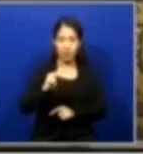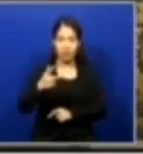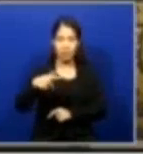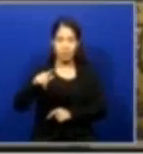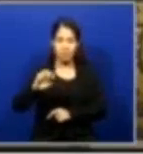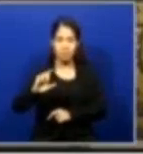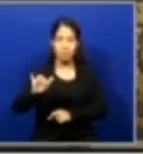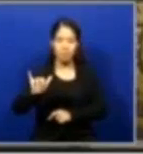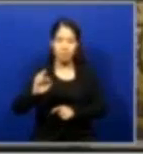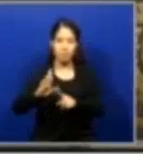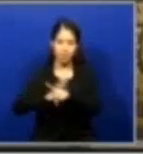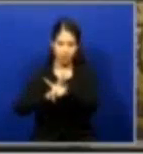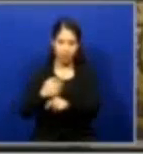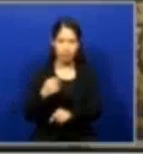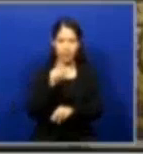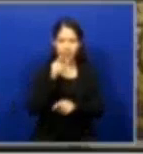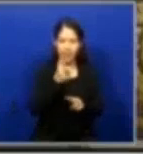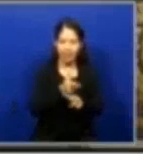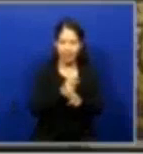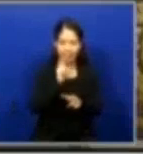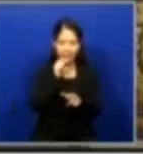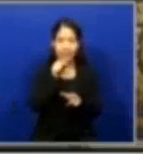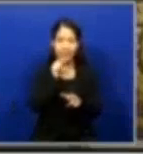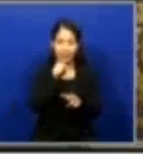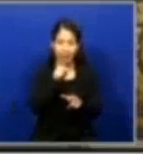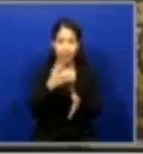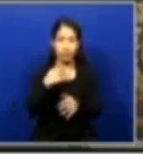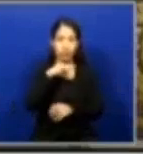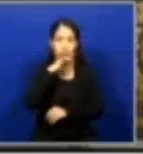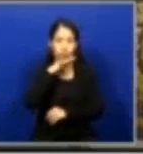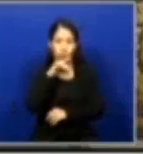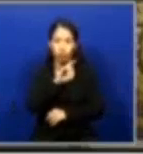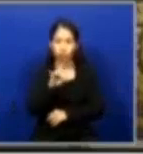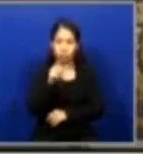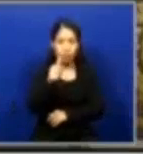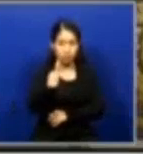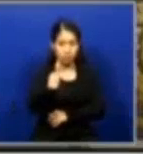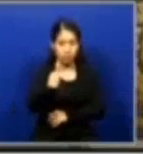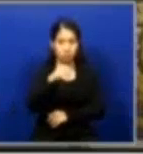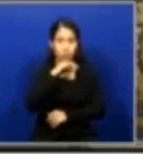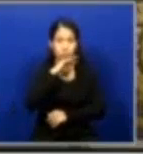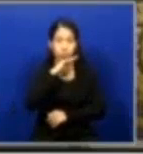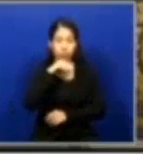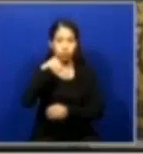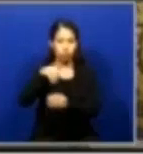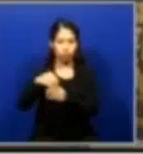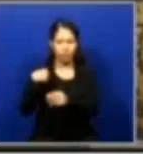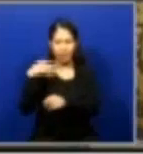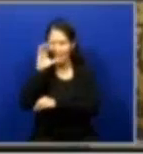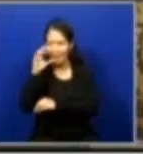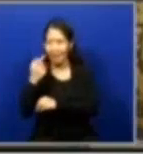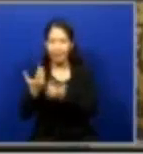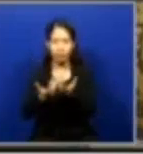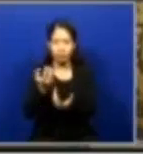ช้เลี้ยงไก่พื้นเมืองใช้เลี้ยงหมูป่า 100% ไม่ต้องใช้ลำเพราะหมูป่ามันอยู่ป่ามันมีลำอยู่แล้ว